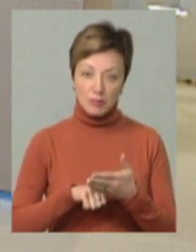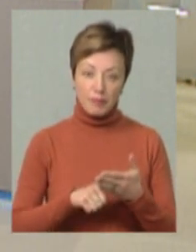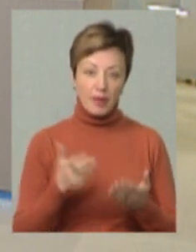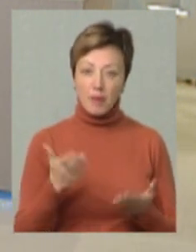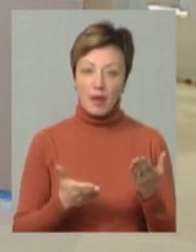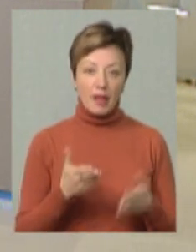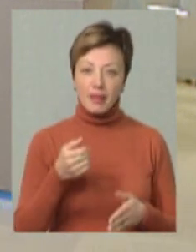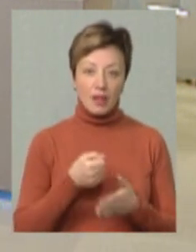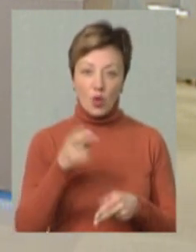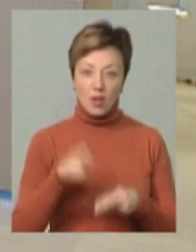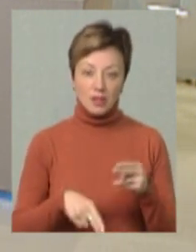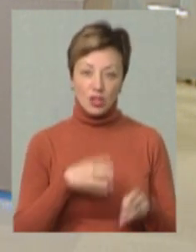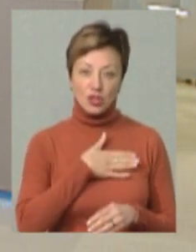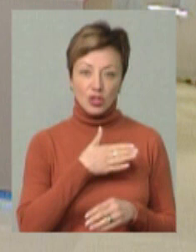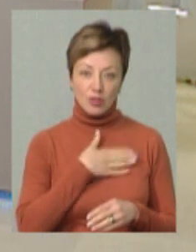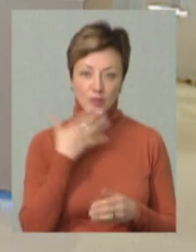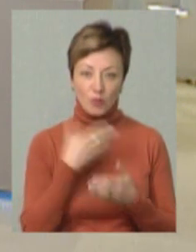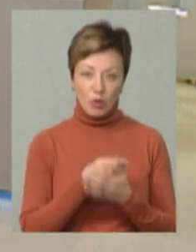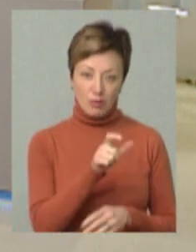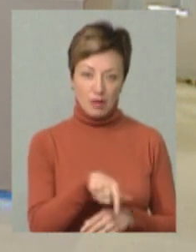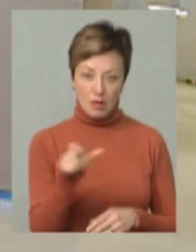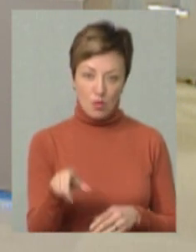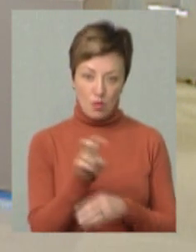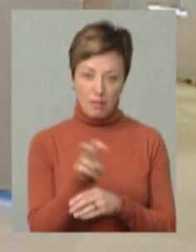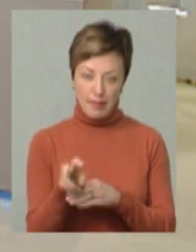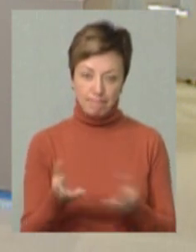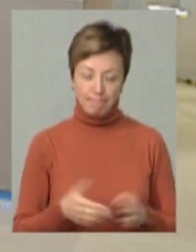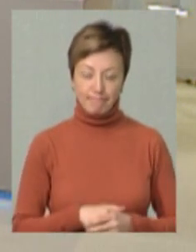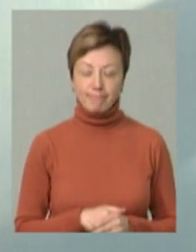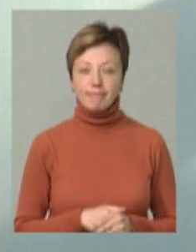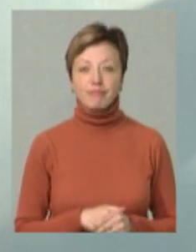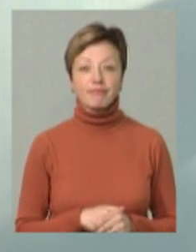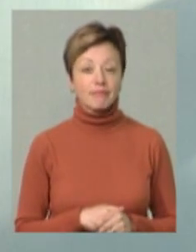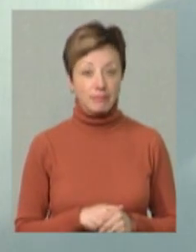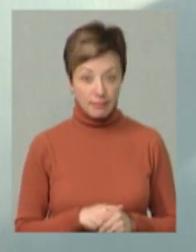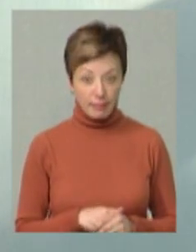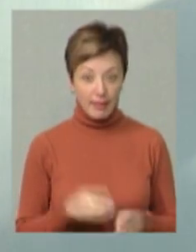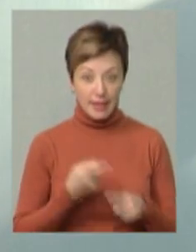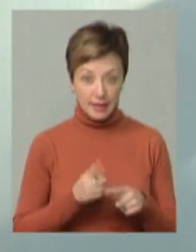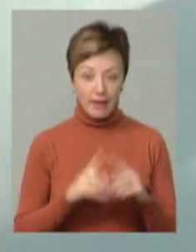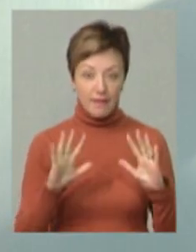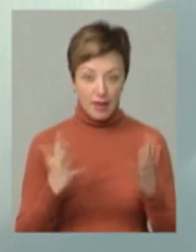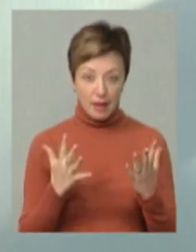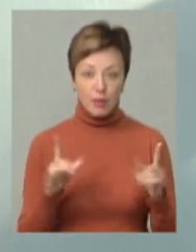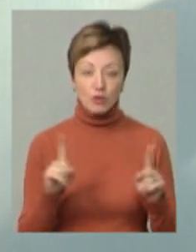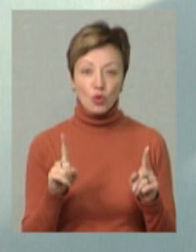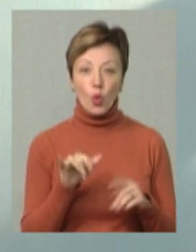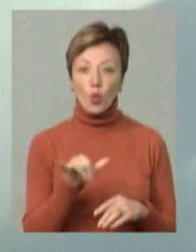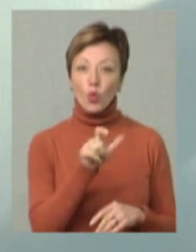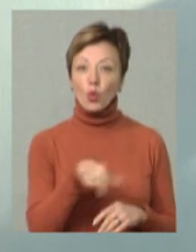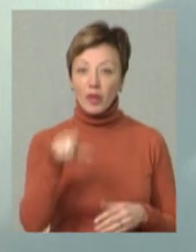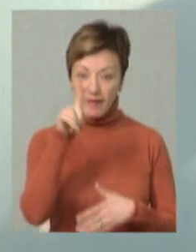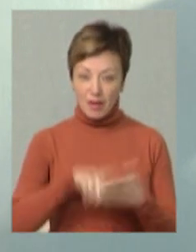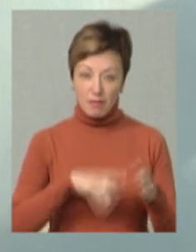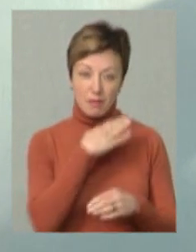напевно, не до кінця щирі своїми парафіянами. А це якраз от той випадок, про який ви казали, що у парафіян є